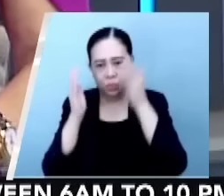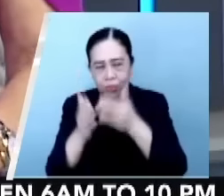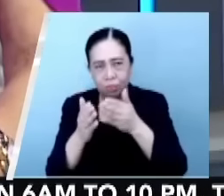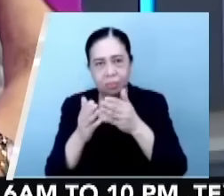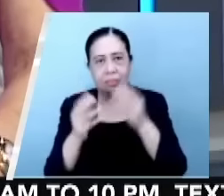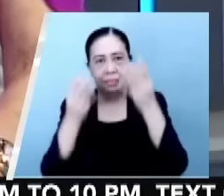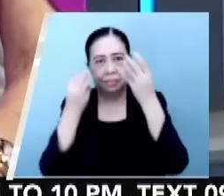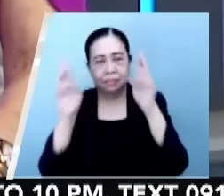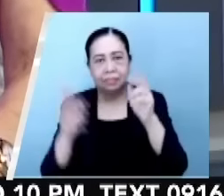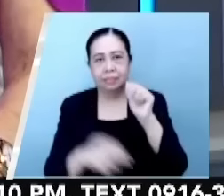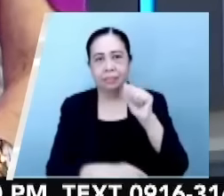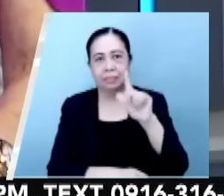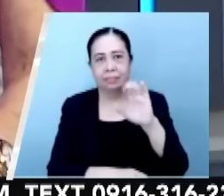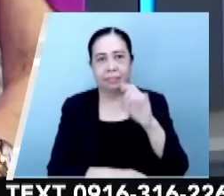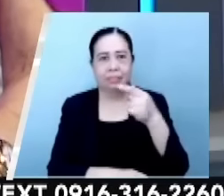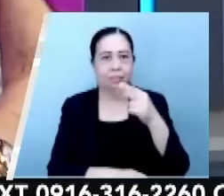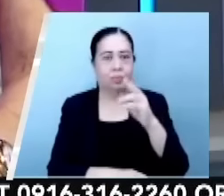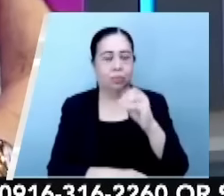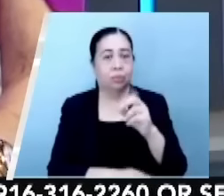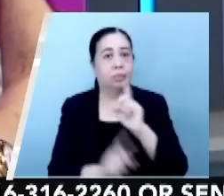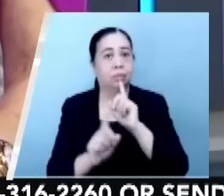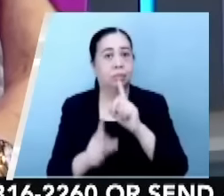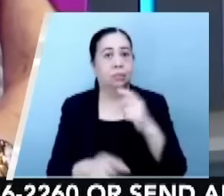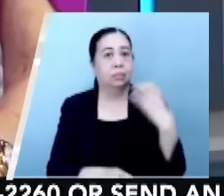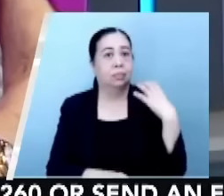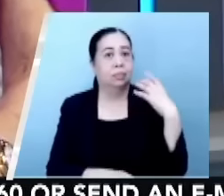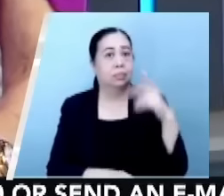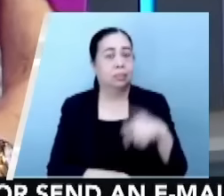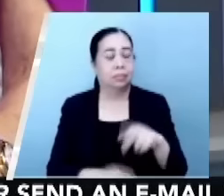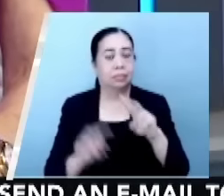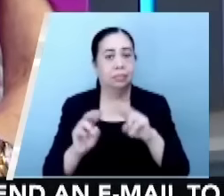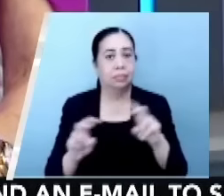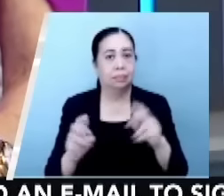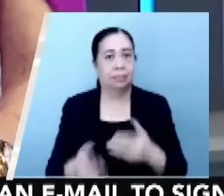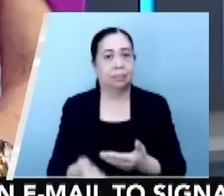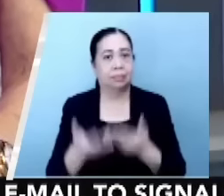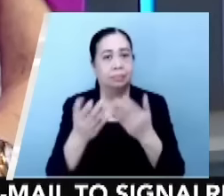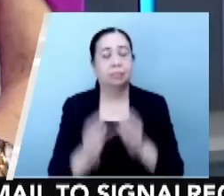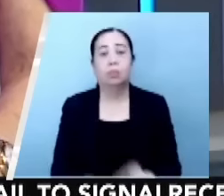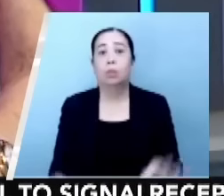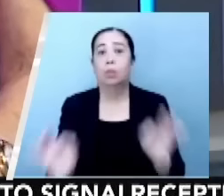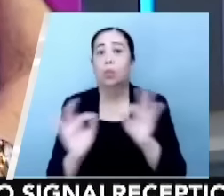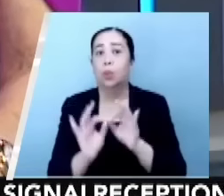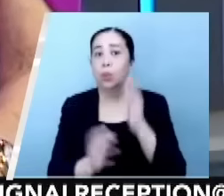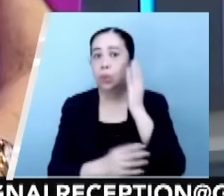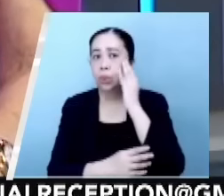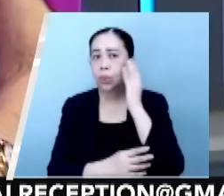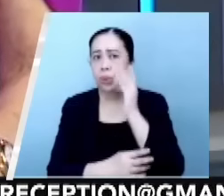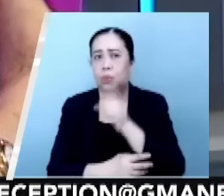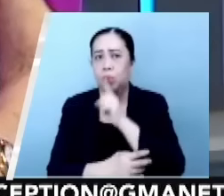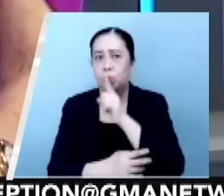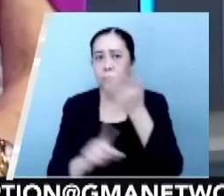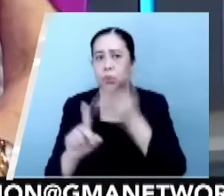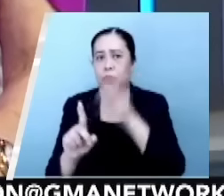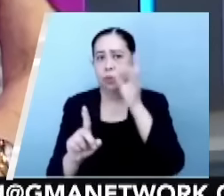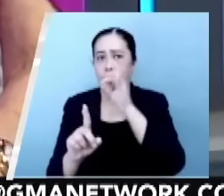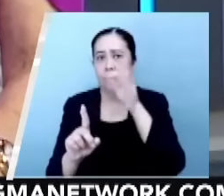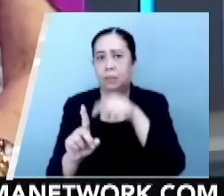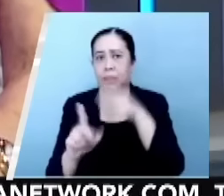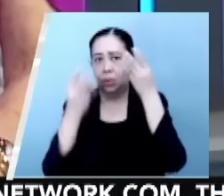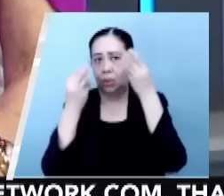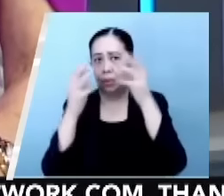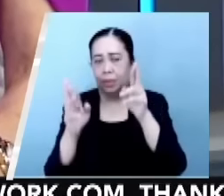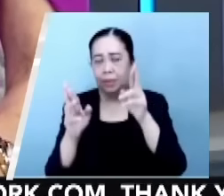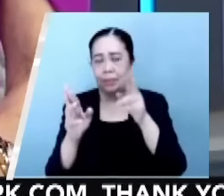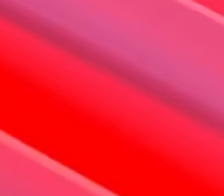Ang tugo ng chairperson ng komiteng nag-iimbestiga, mahalagang malaman kung Pilipino ang alkalde. Nakatutok